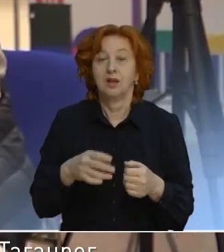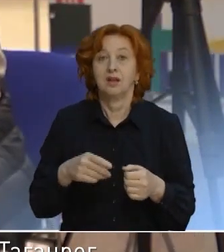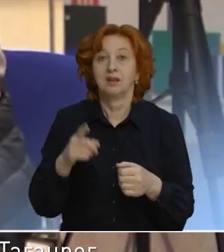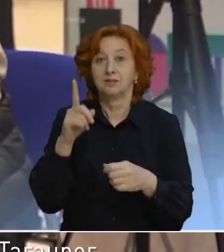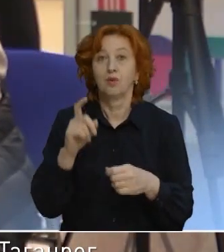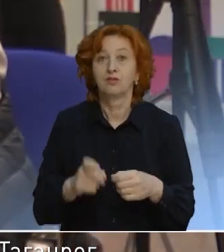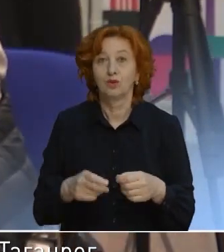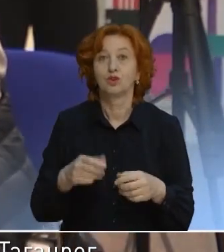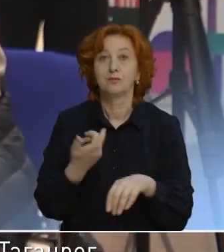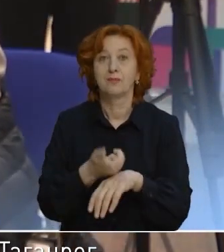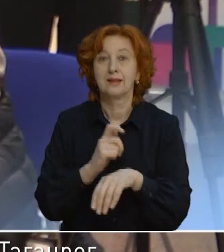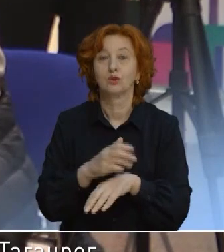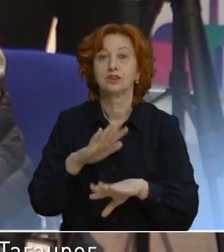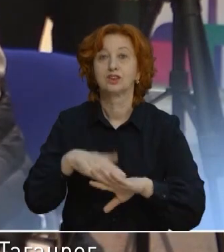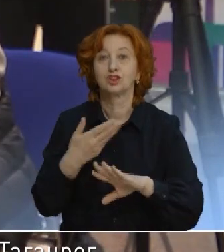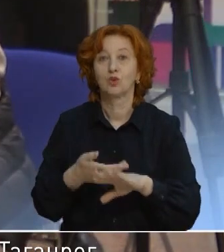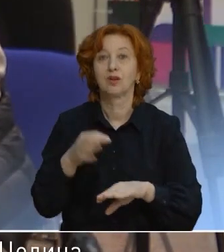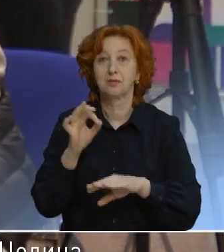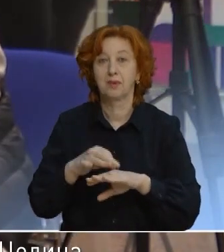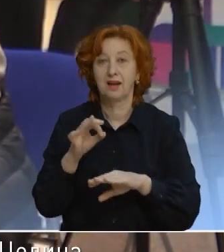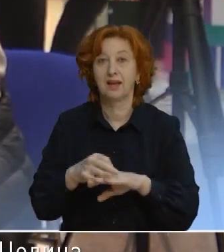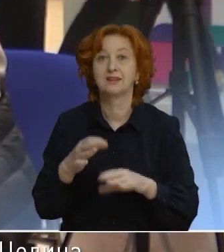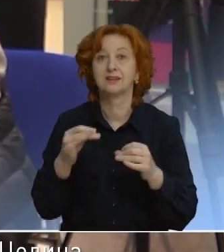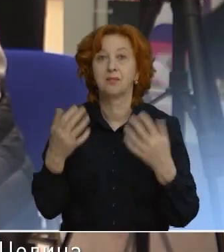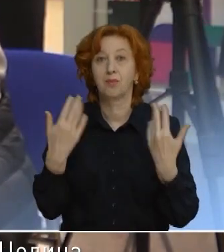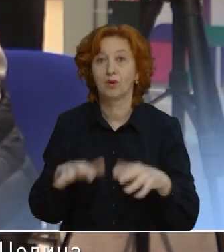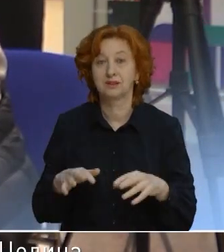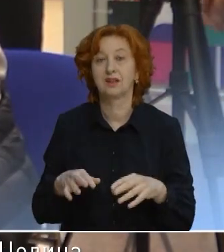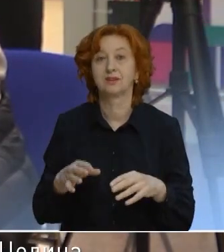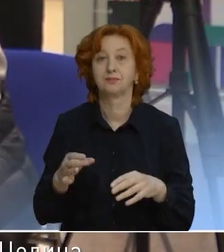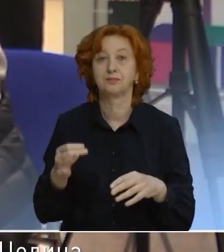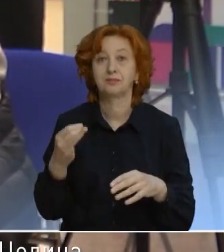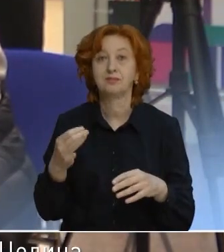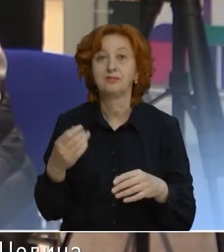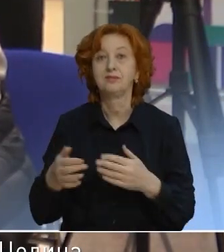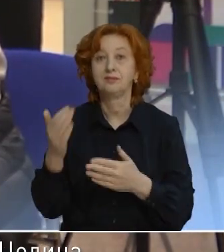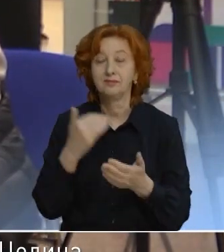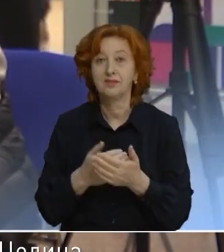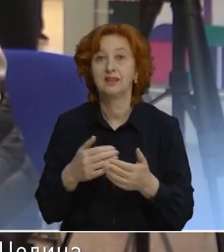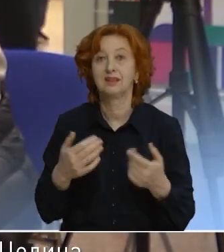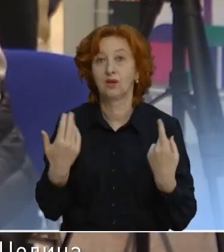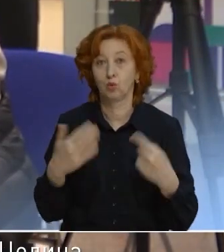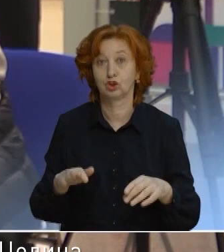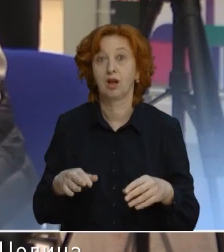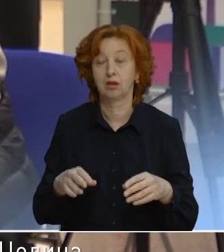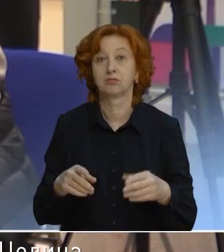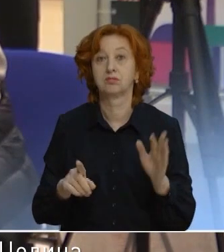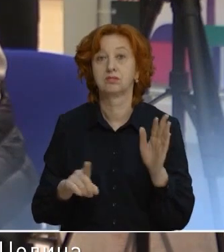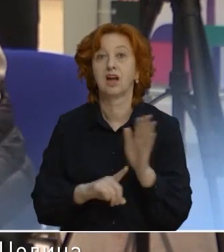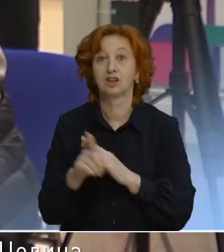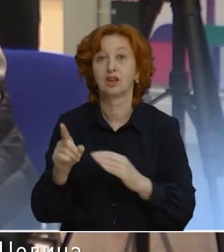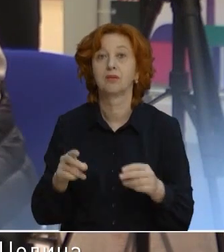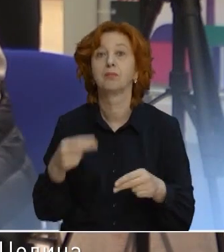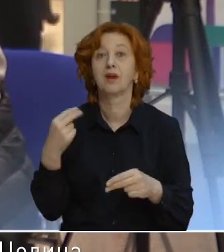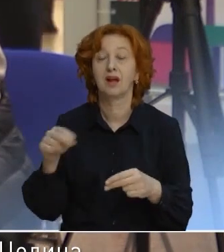тяжело. Я занимался собой. То, что я занимался спортом до травмы, мне очень сильно помогло. Поддержка